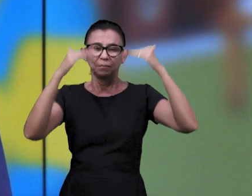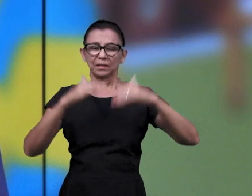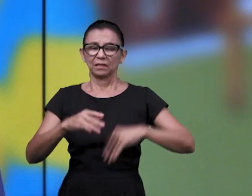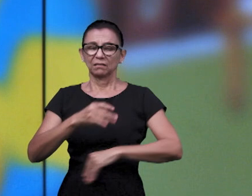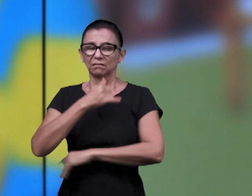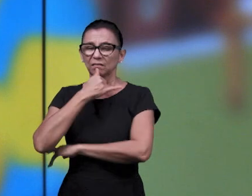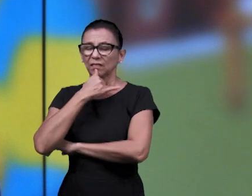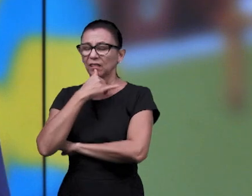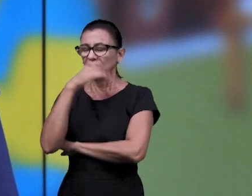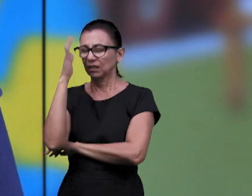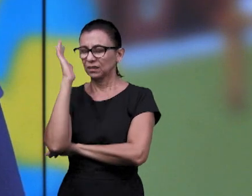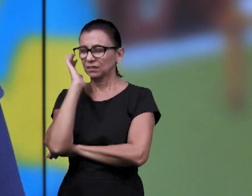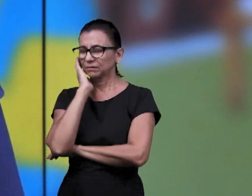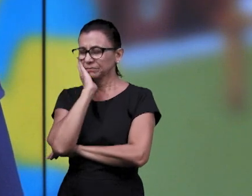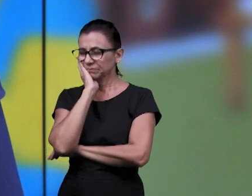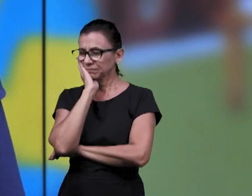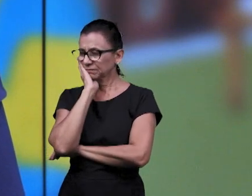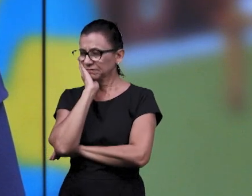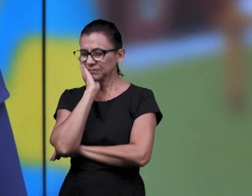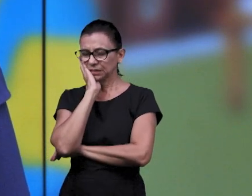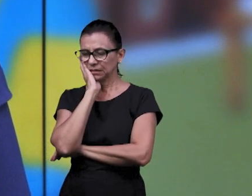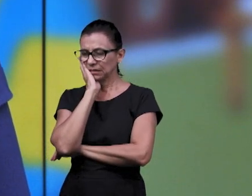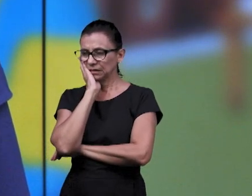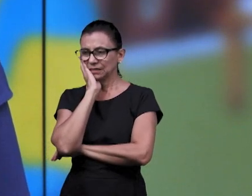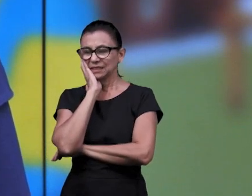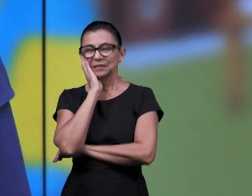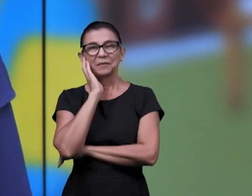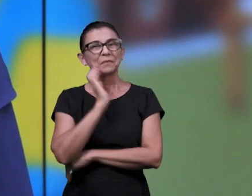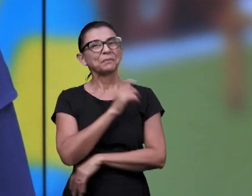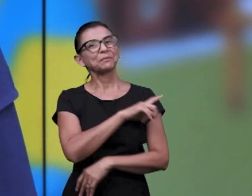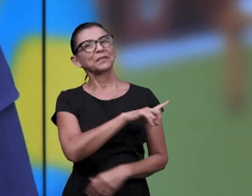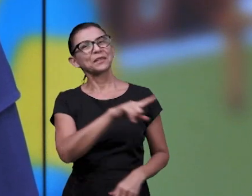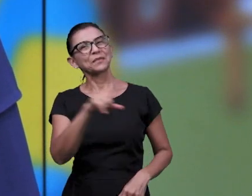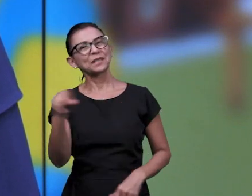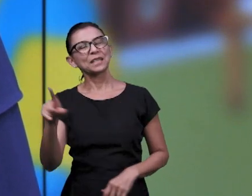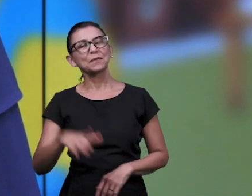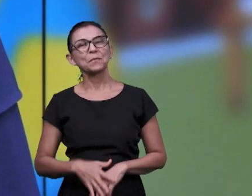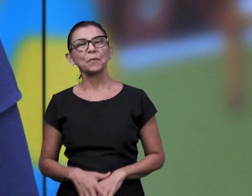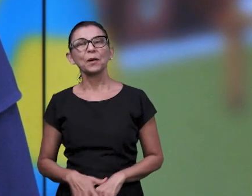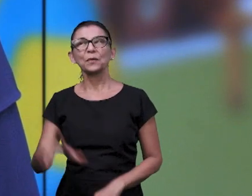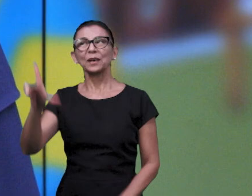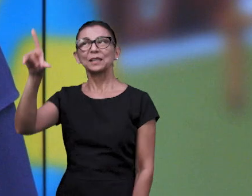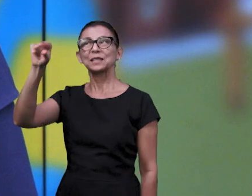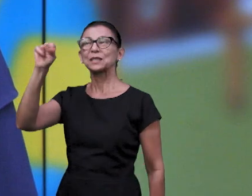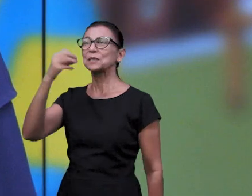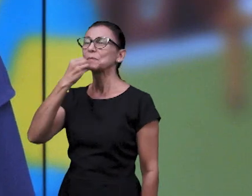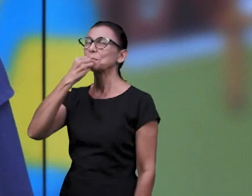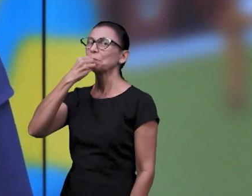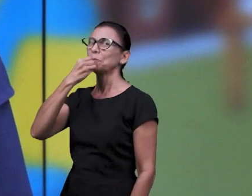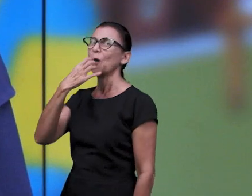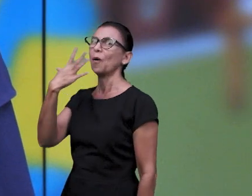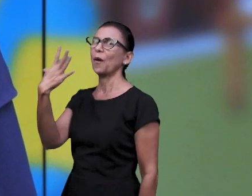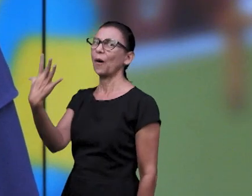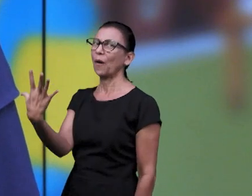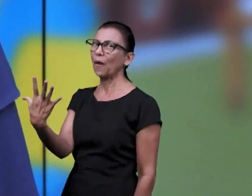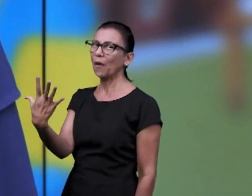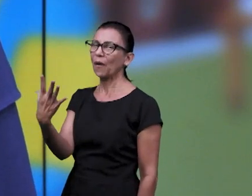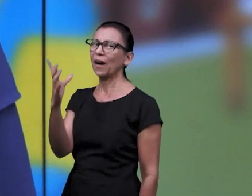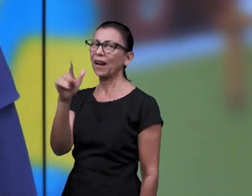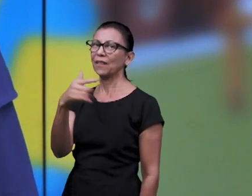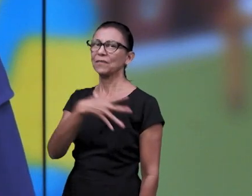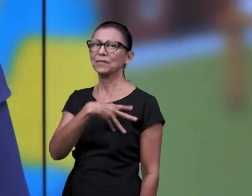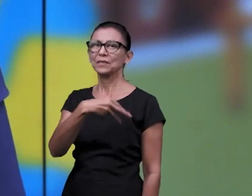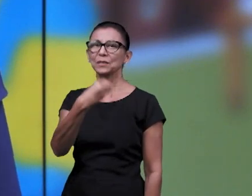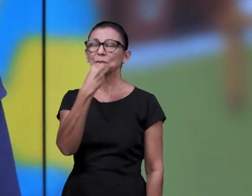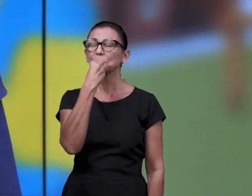tristesse. Que vous puissiez donc, bien-aimés, faire le bon choix d'être des enfants